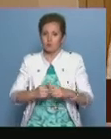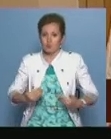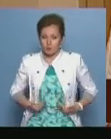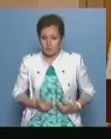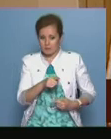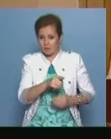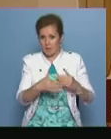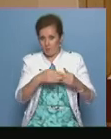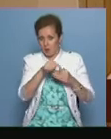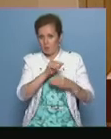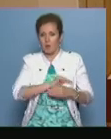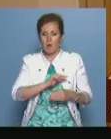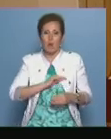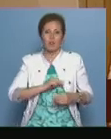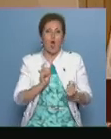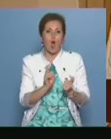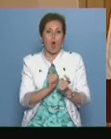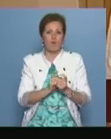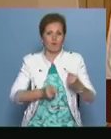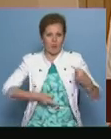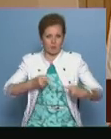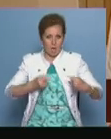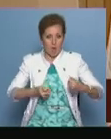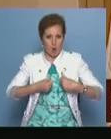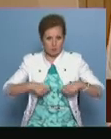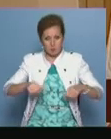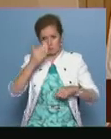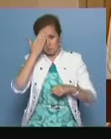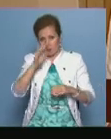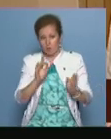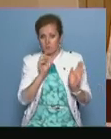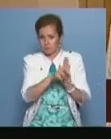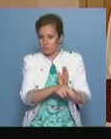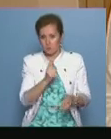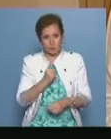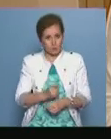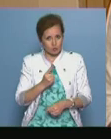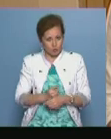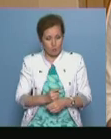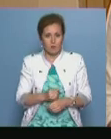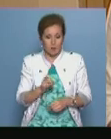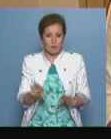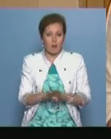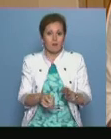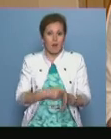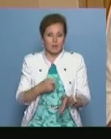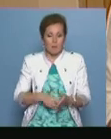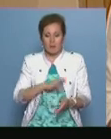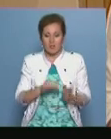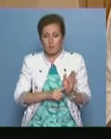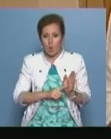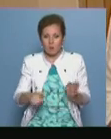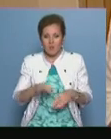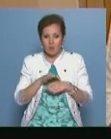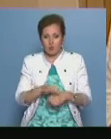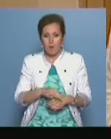комиссия, идет экспертиза материалов ЕГЭ. Посторонним в аудиторию вход строго запрещен. Ведь, как и на экзамене, весь процесс ведется